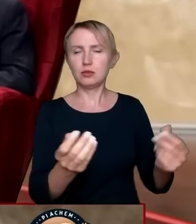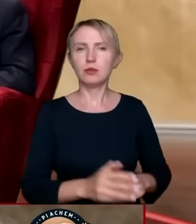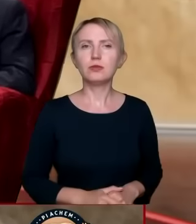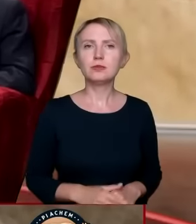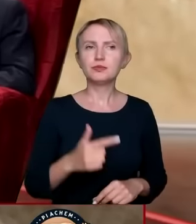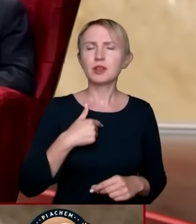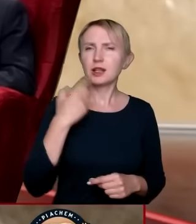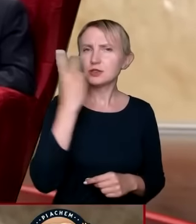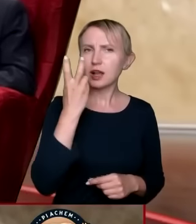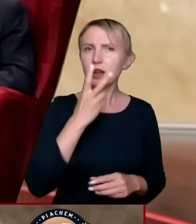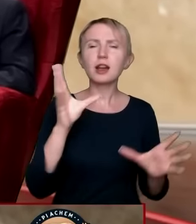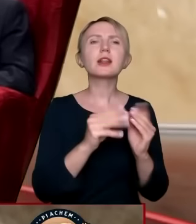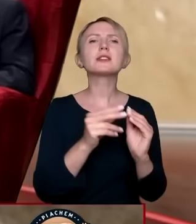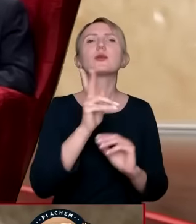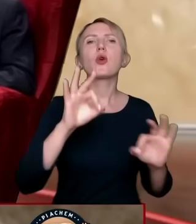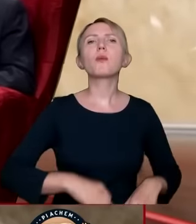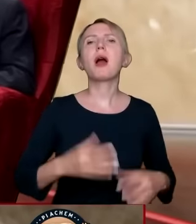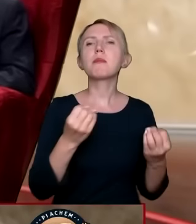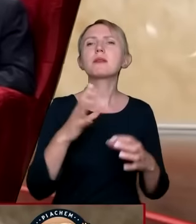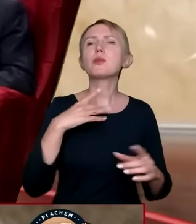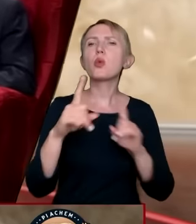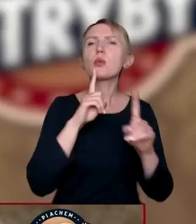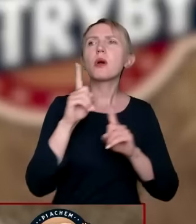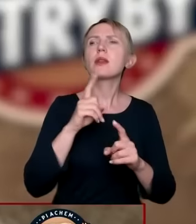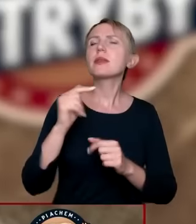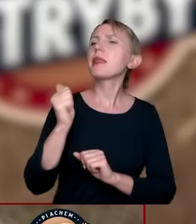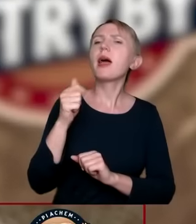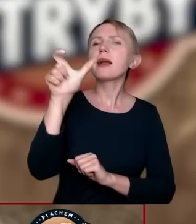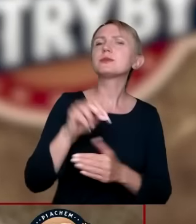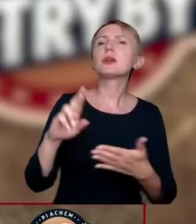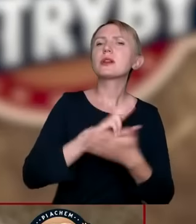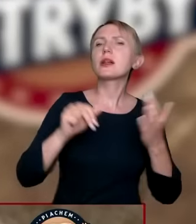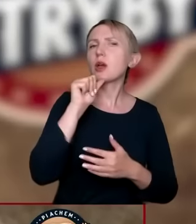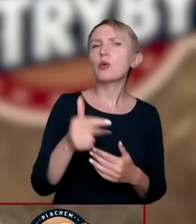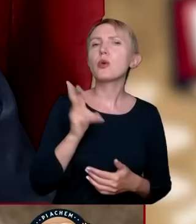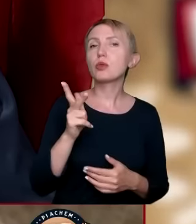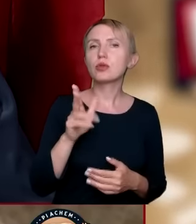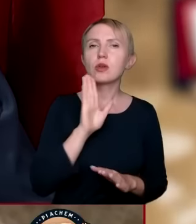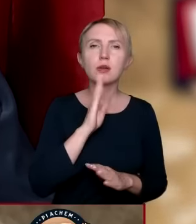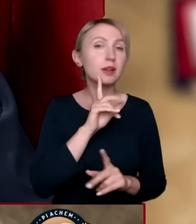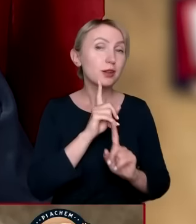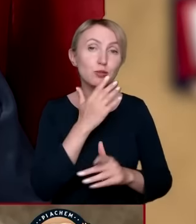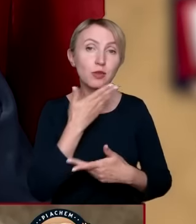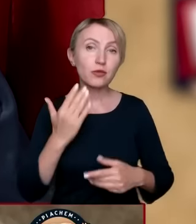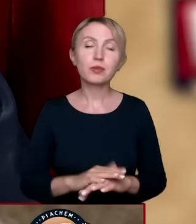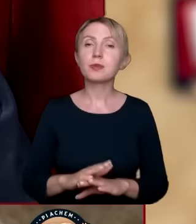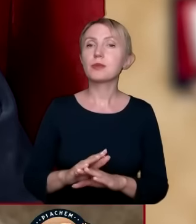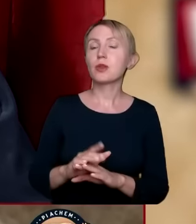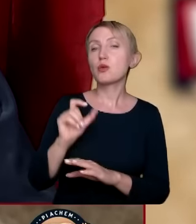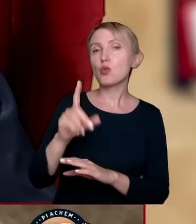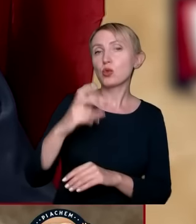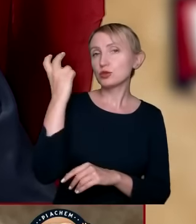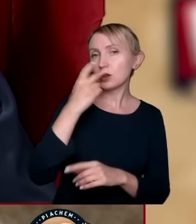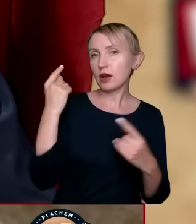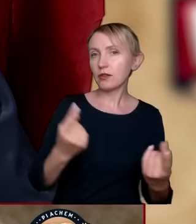bardzo ciekawy z kim pan mecenas tak rozmawiał, kto to był tym ekspertem. Obawiam się, że nie było takiej rozmowy, ale tutaj się pojawia coś ciekawego, bo tu się